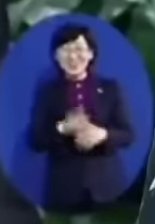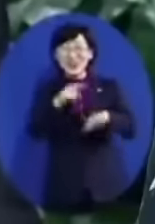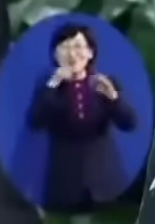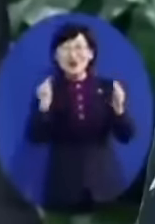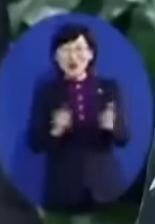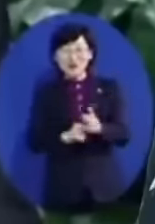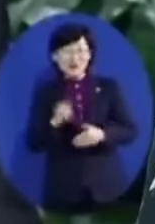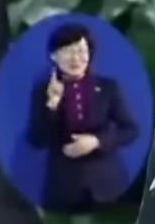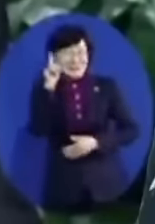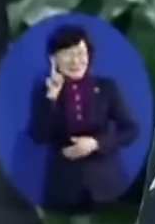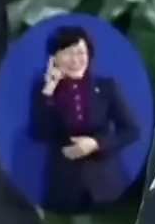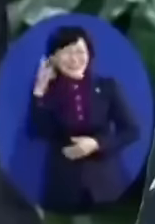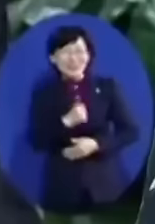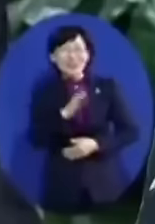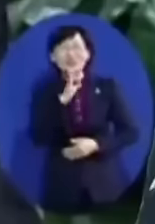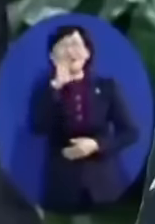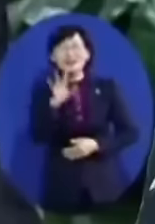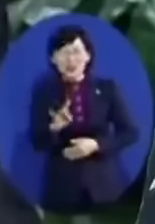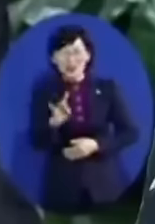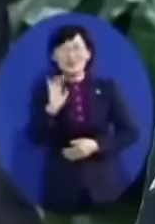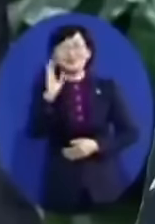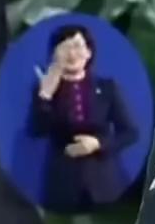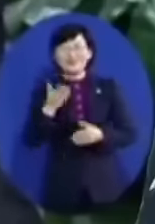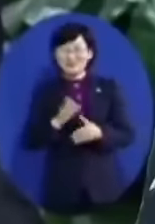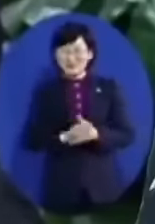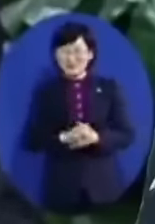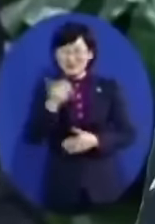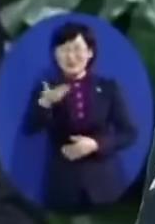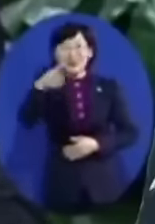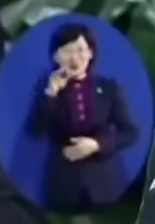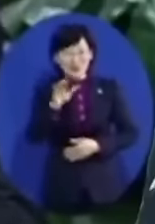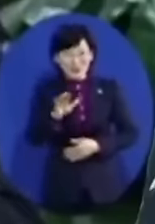마음의 스트레스를 받는 것이 당연한 이치인 것입니다. 그러나